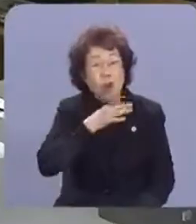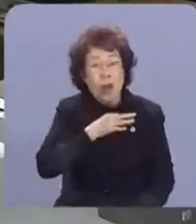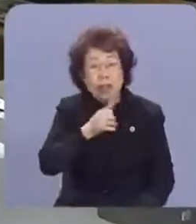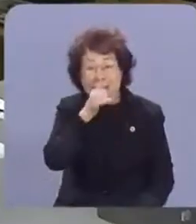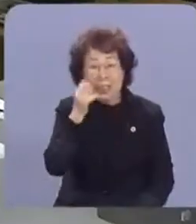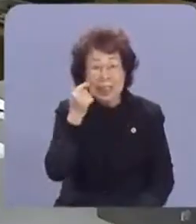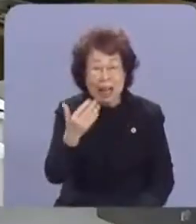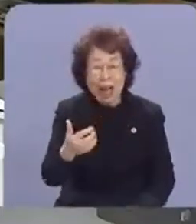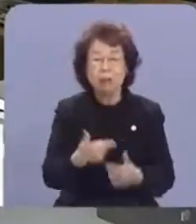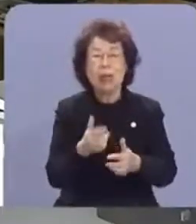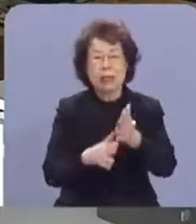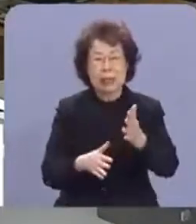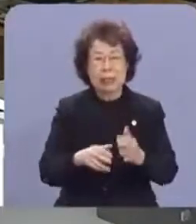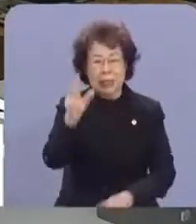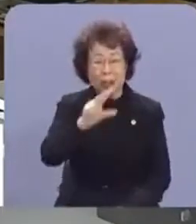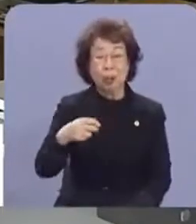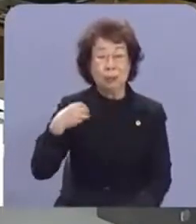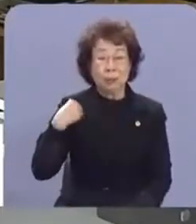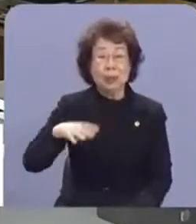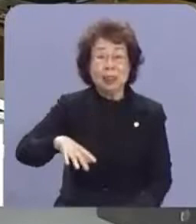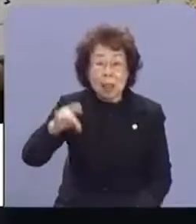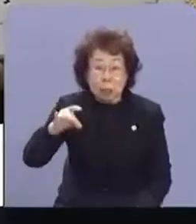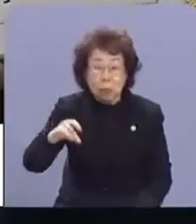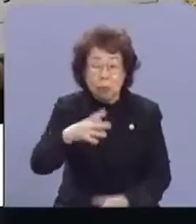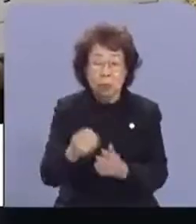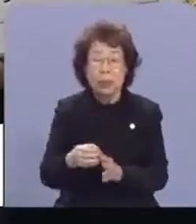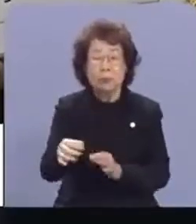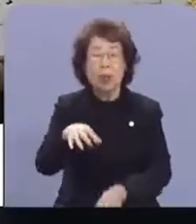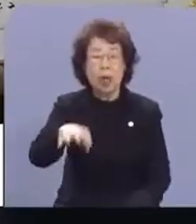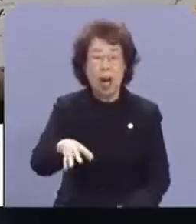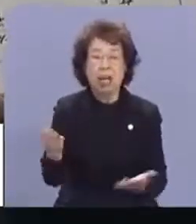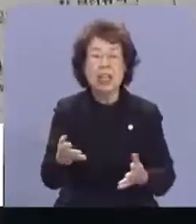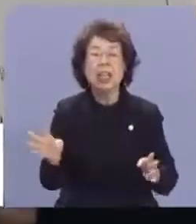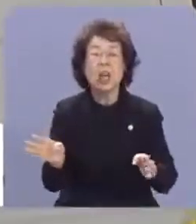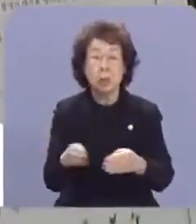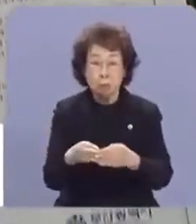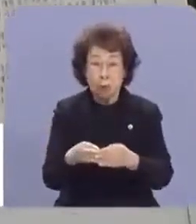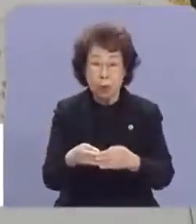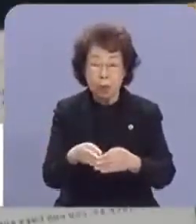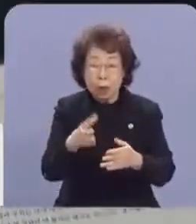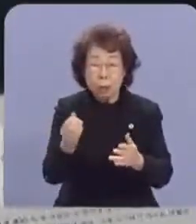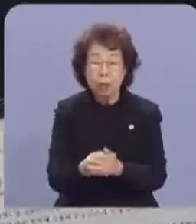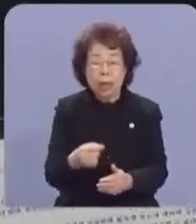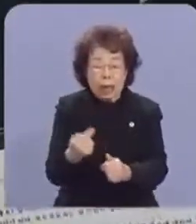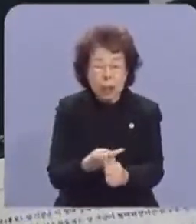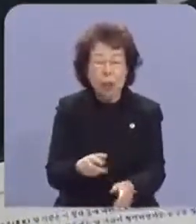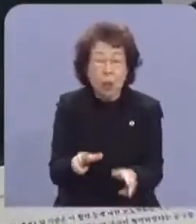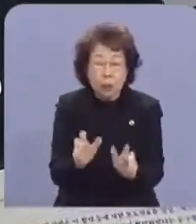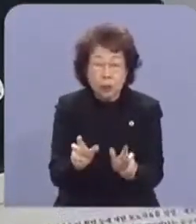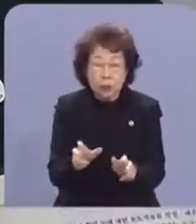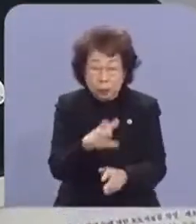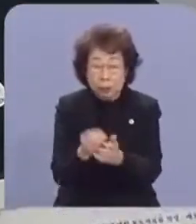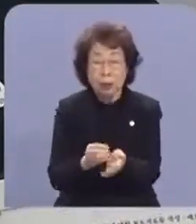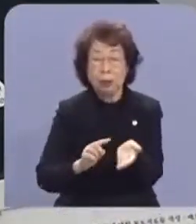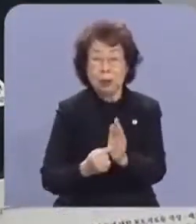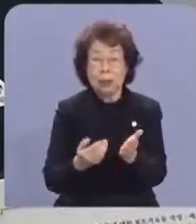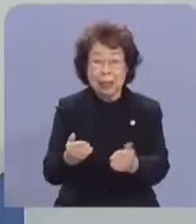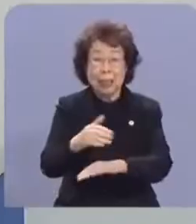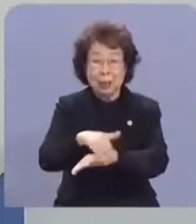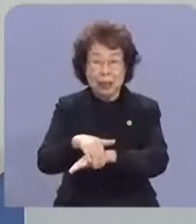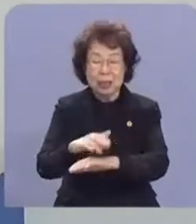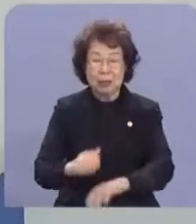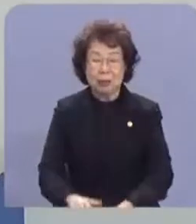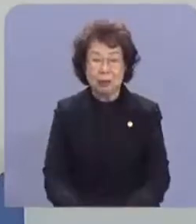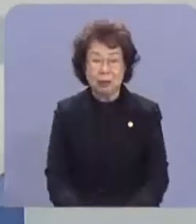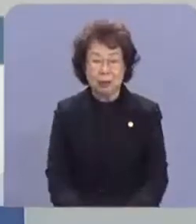부산시가 자치단체 중 전국체초로 한 편의점 업체와 업무협약을 맺고 자동심장 충격기를 설치하기로 했습니다